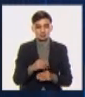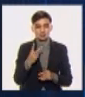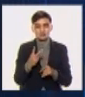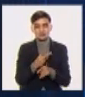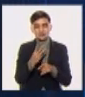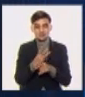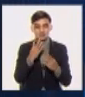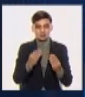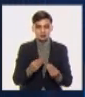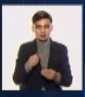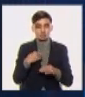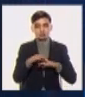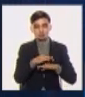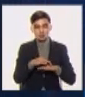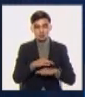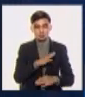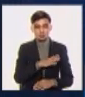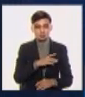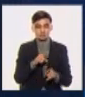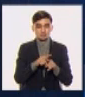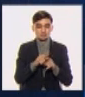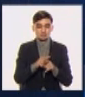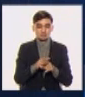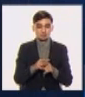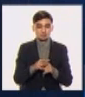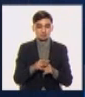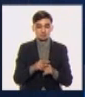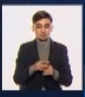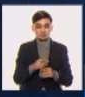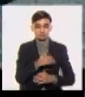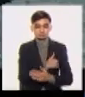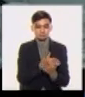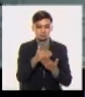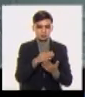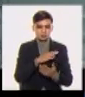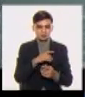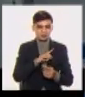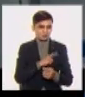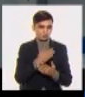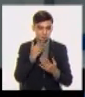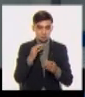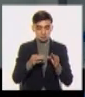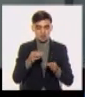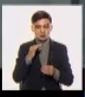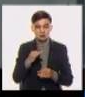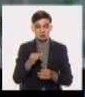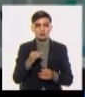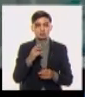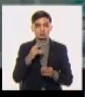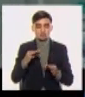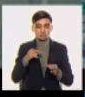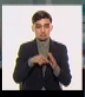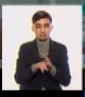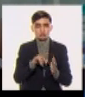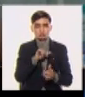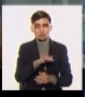2-3 дня у жены была такая небольшая температура, но при этом такая у нее